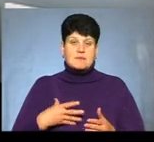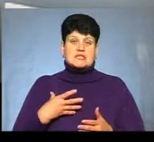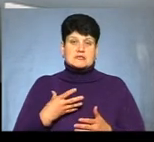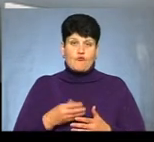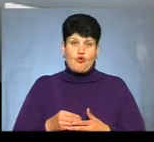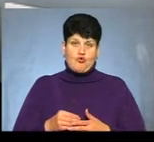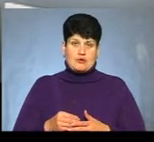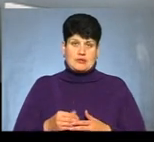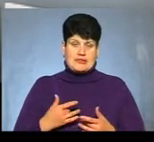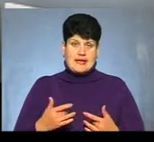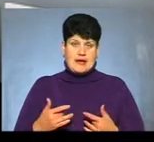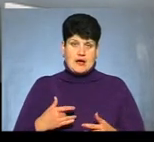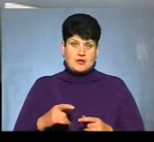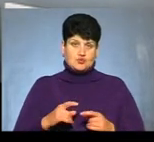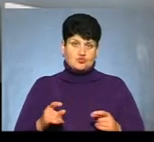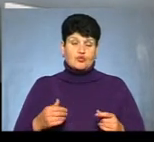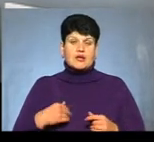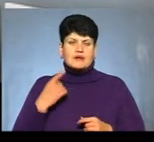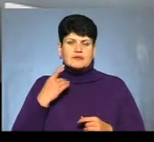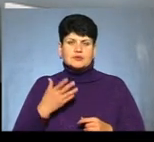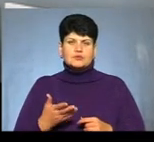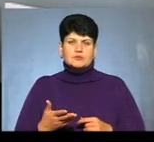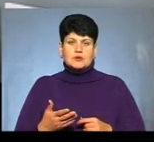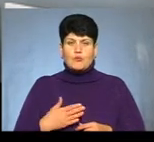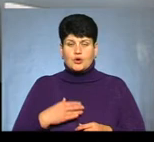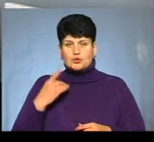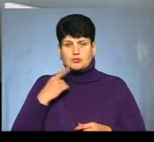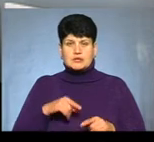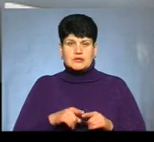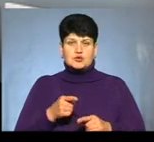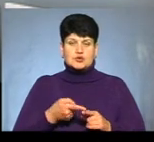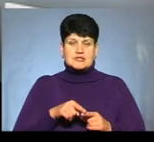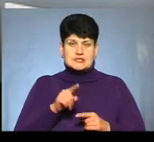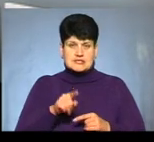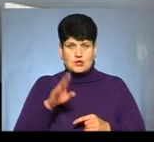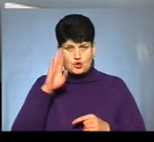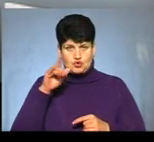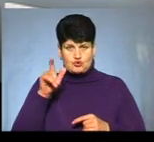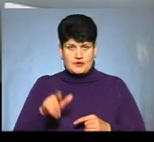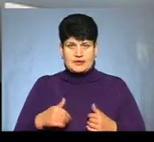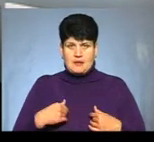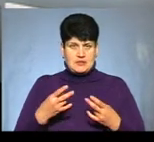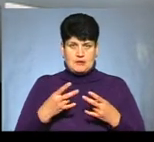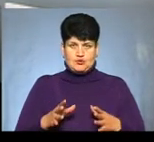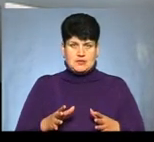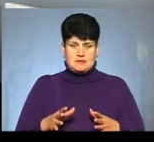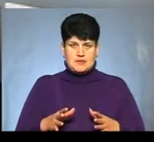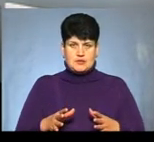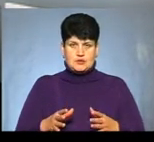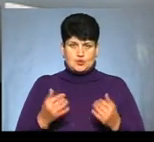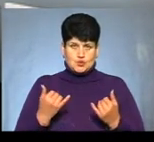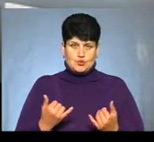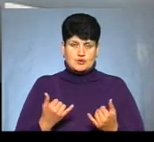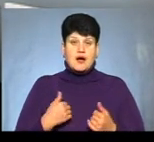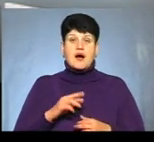режисерами свого театру. Тобто, як ви думаєте? От моя думка така, що цей чоловік, цей актор сьогодні нам не потрібен. Але це